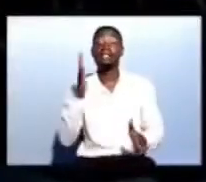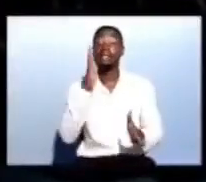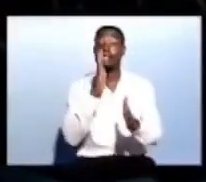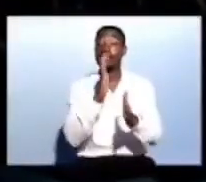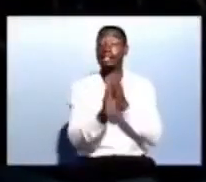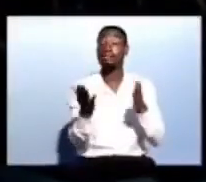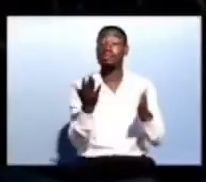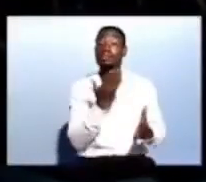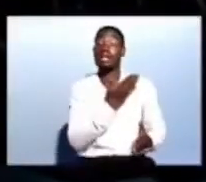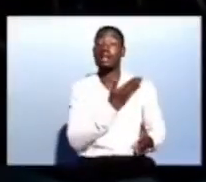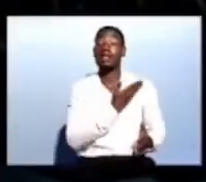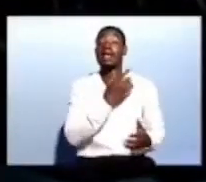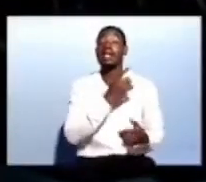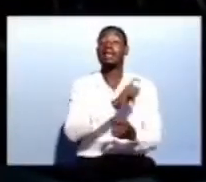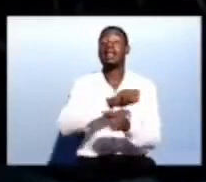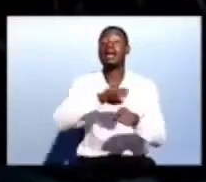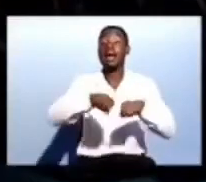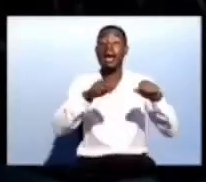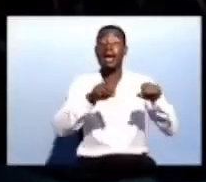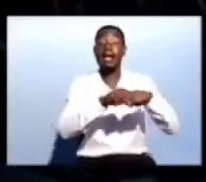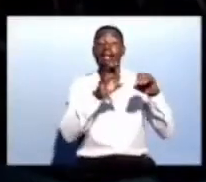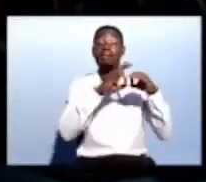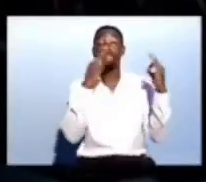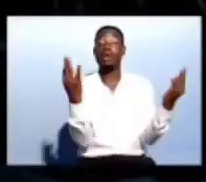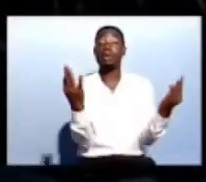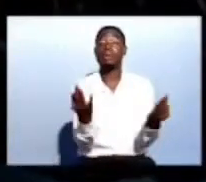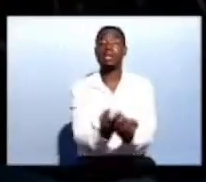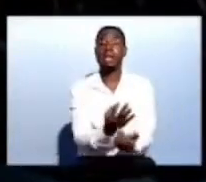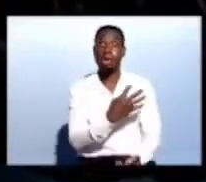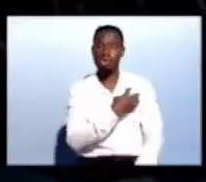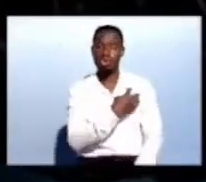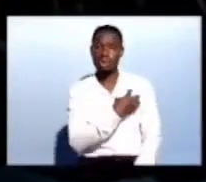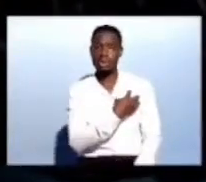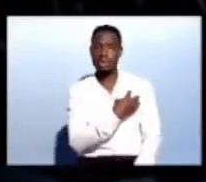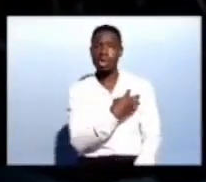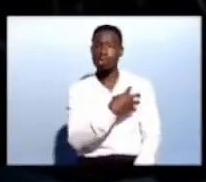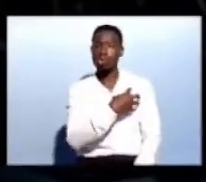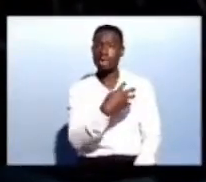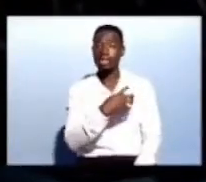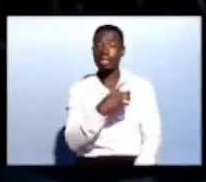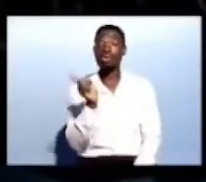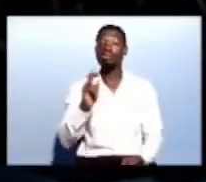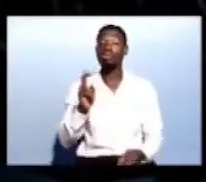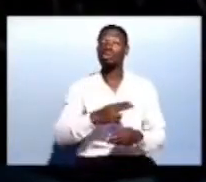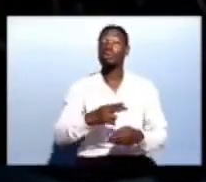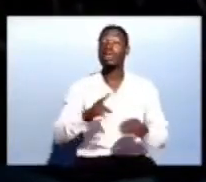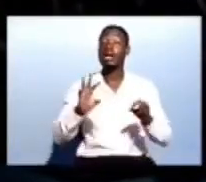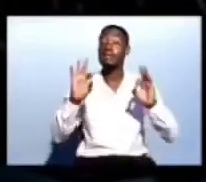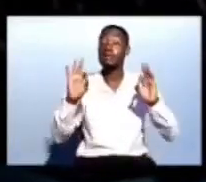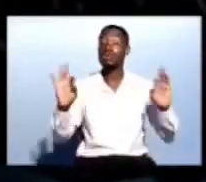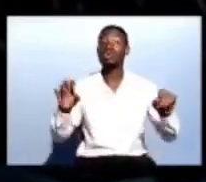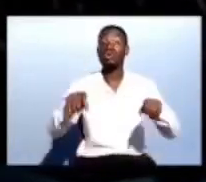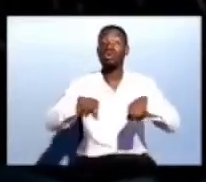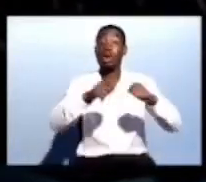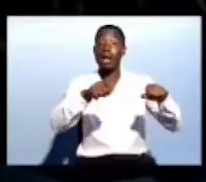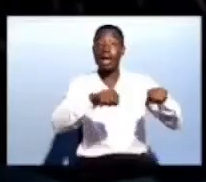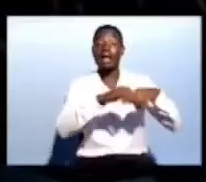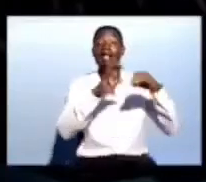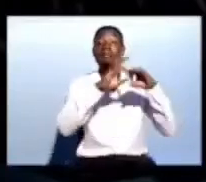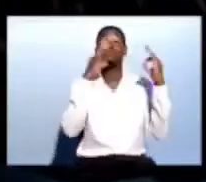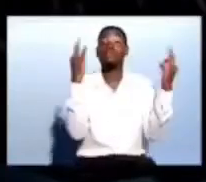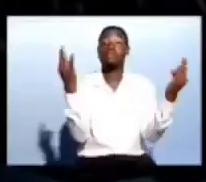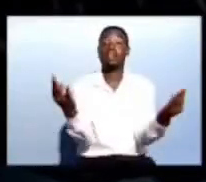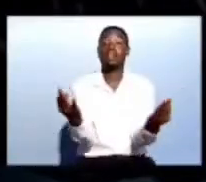sana kinaharibu familia. Utajiri. Ha, utajiri tena. Ndio, usipotumika vizuri unaharibu